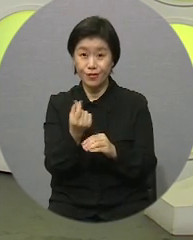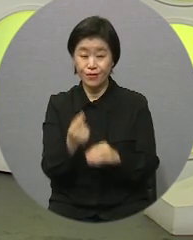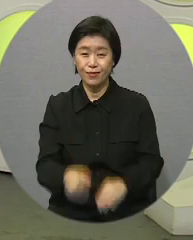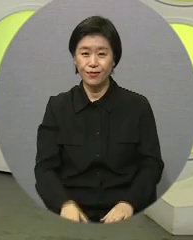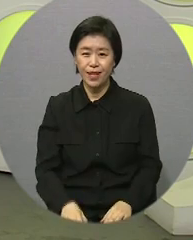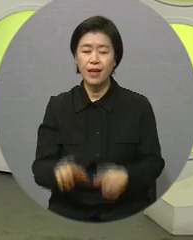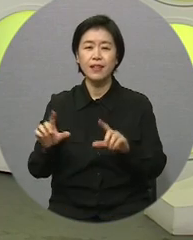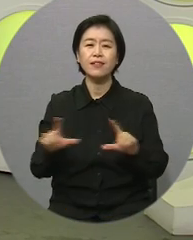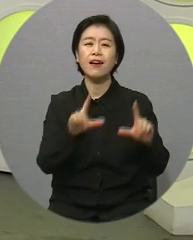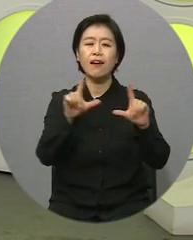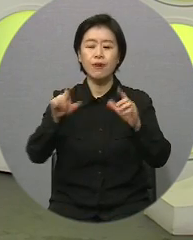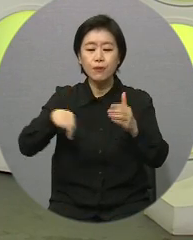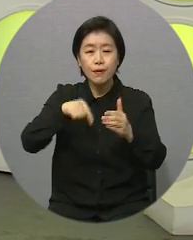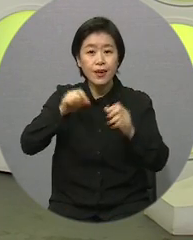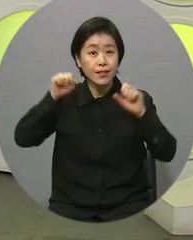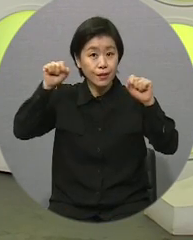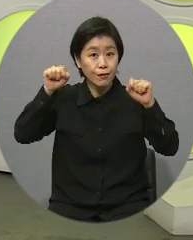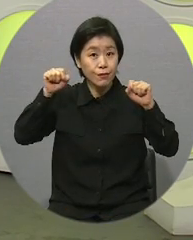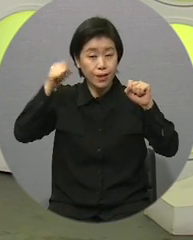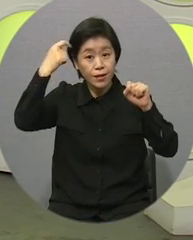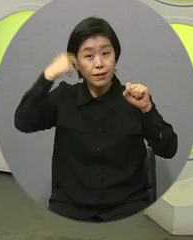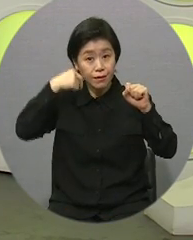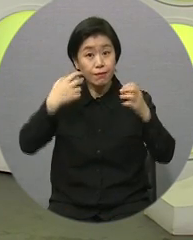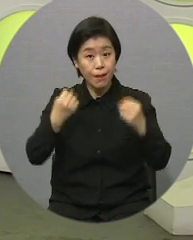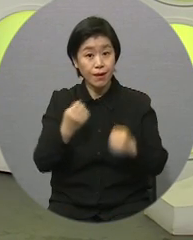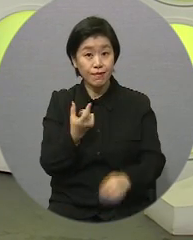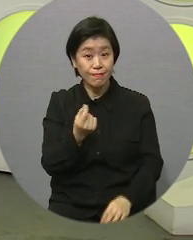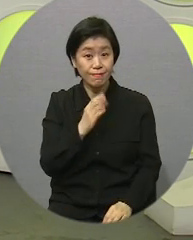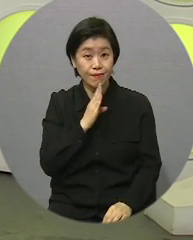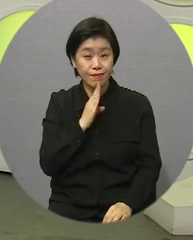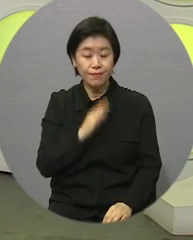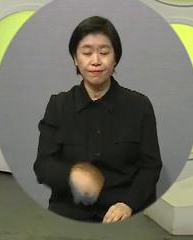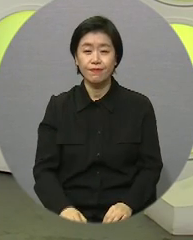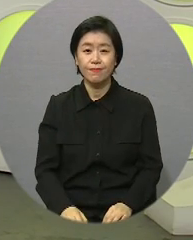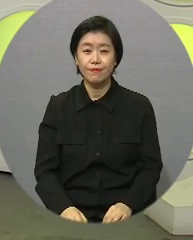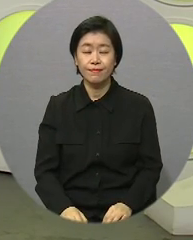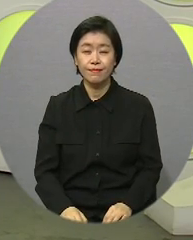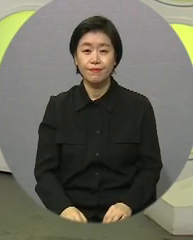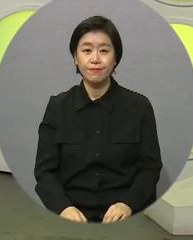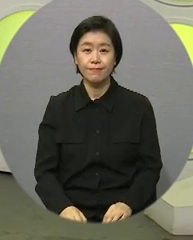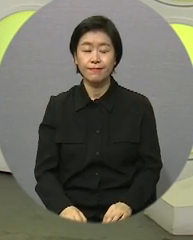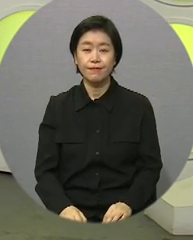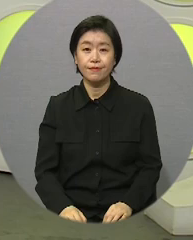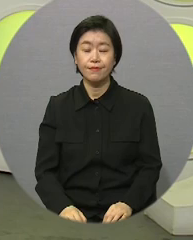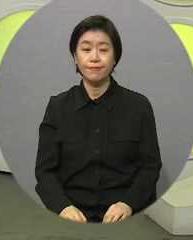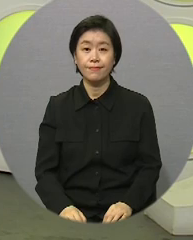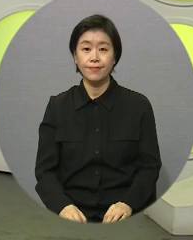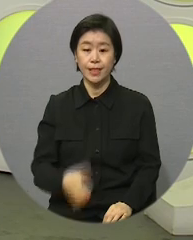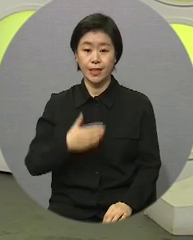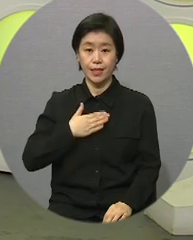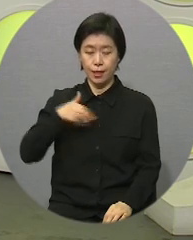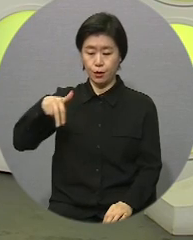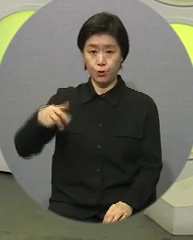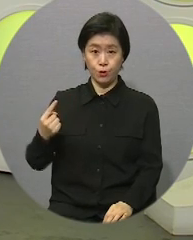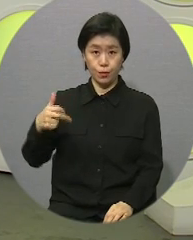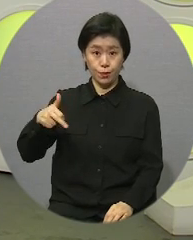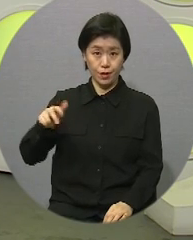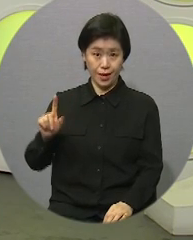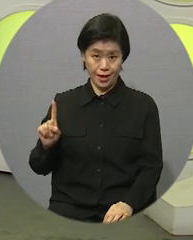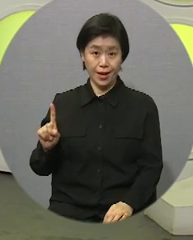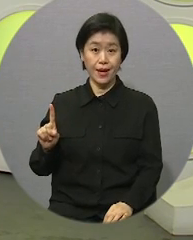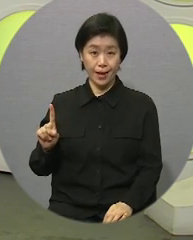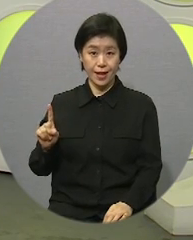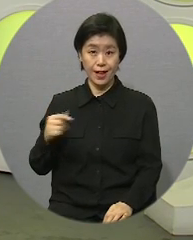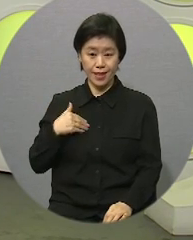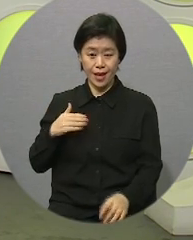생활 체육으로 생각하는 분들이 오히려 더 많게 돼 있어요네 맞습니다 근데 이제 요새는 이제 그 제 조카 그러니까 제가